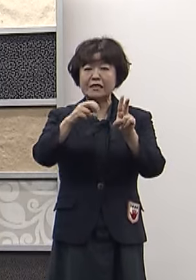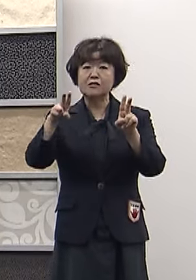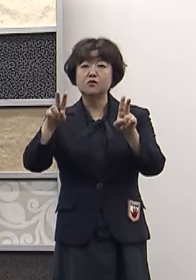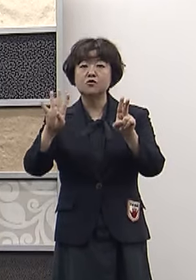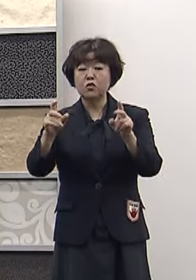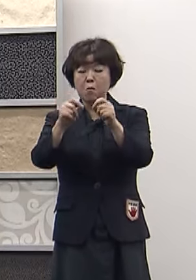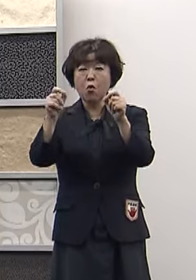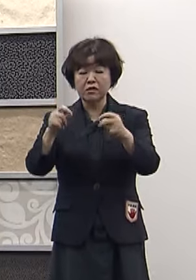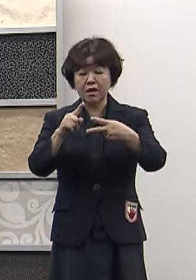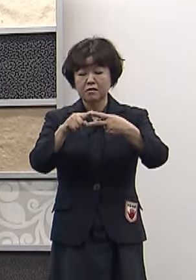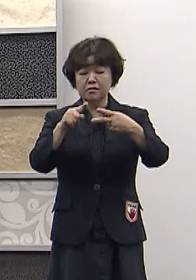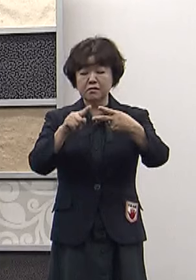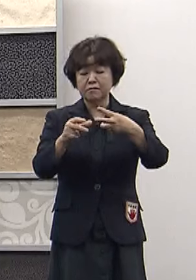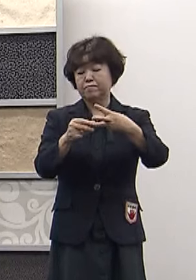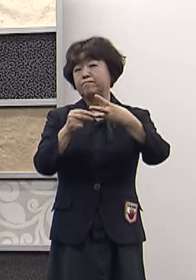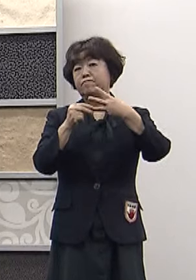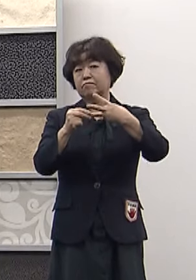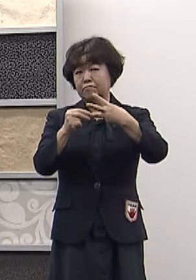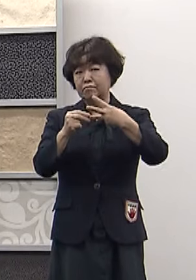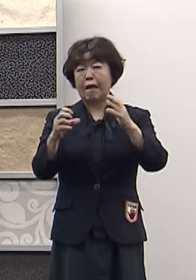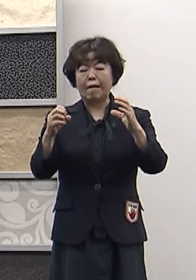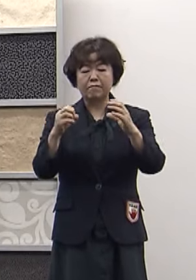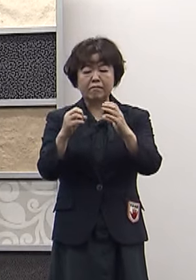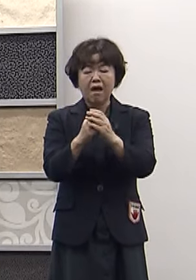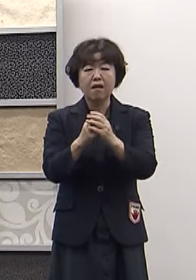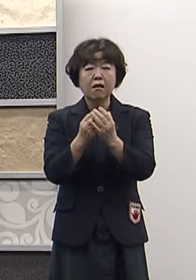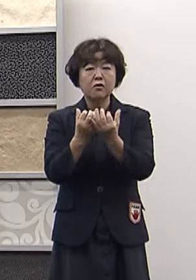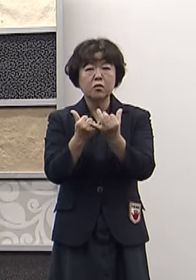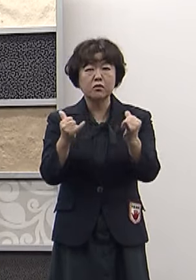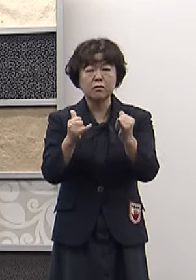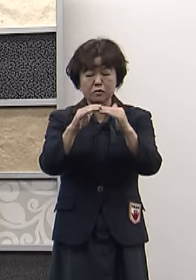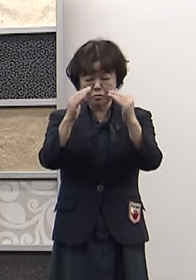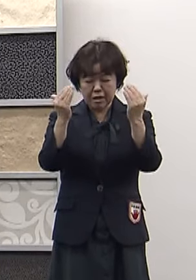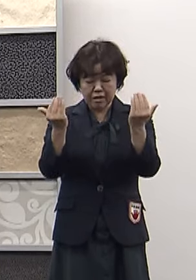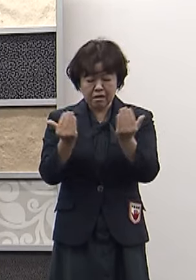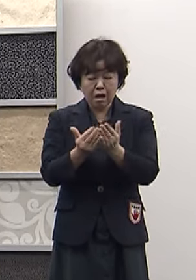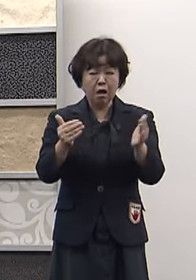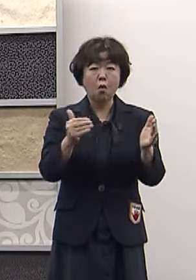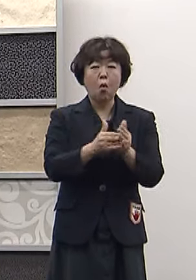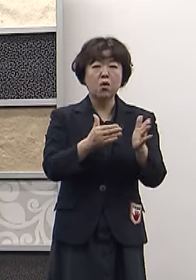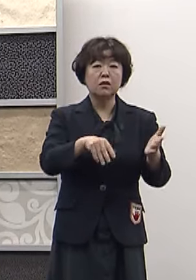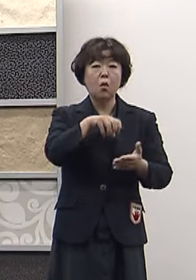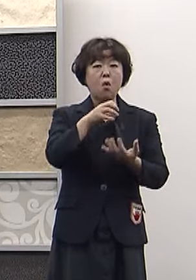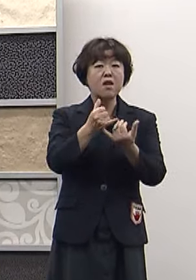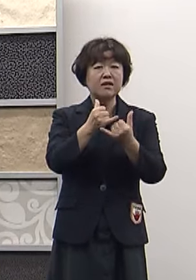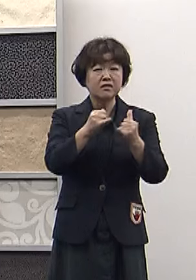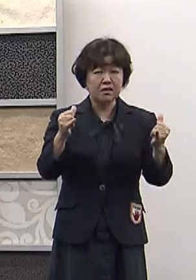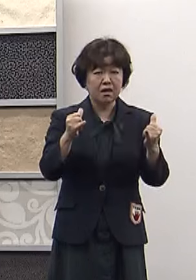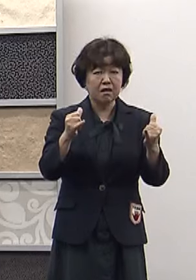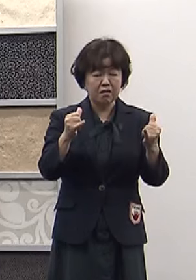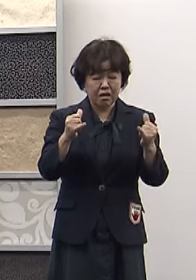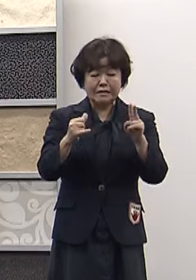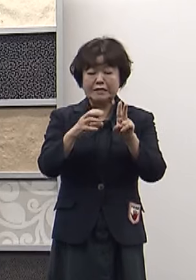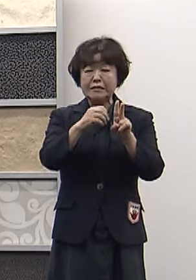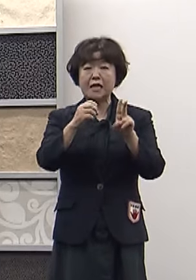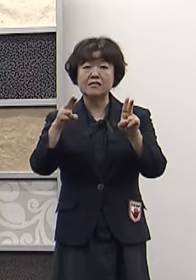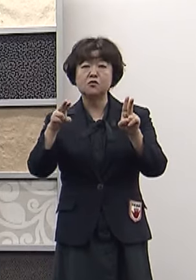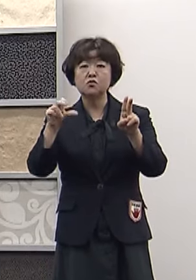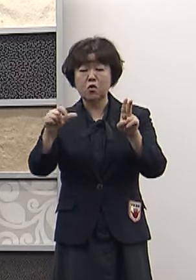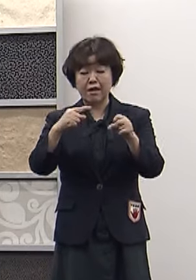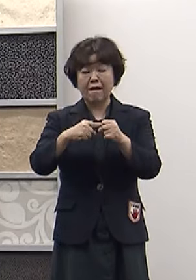して、団塊の世代のすべてが後期高齢者となります2025年、すなわち来年です